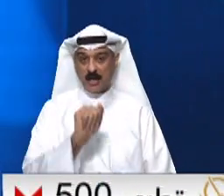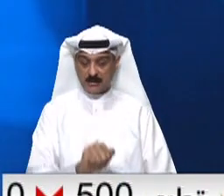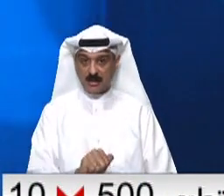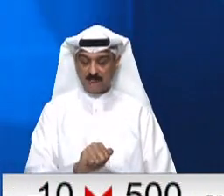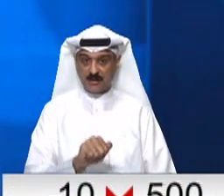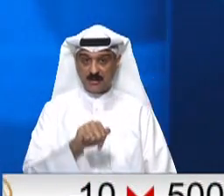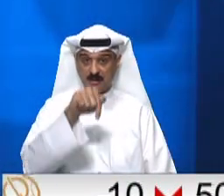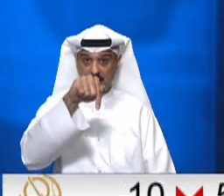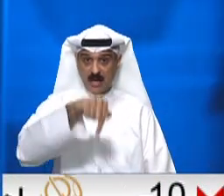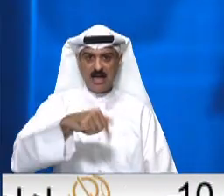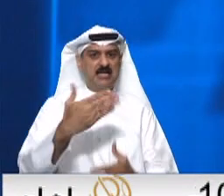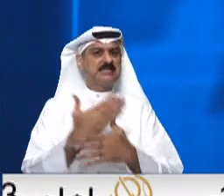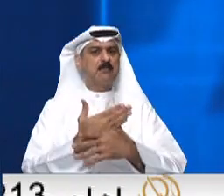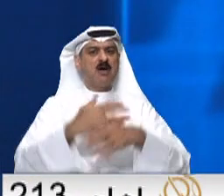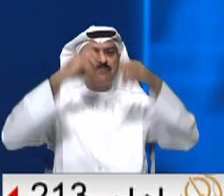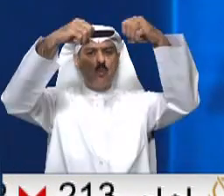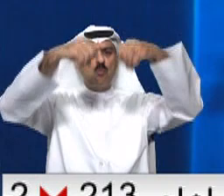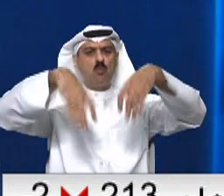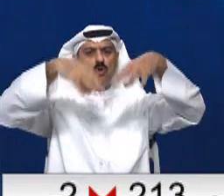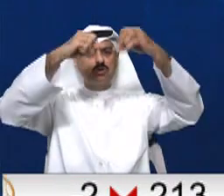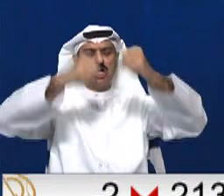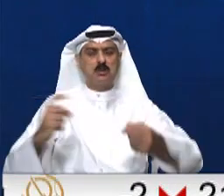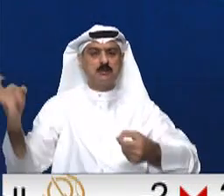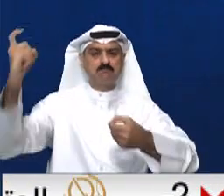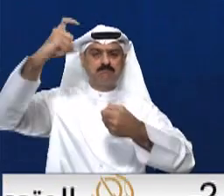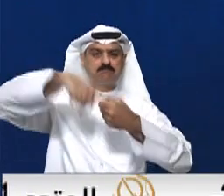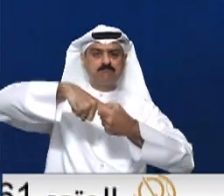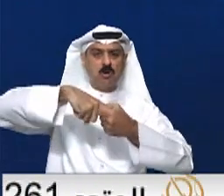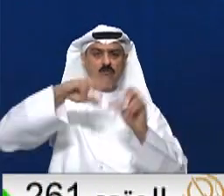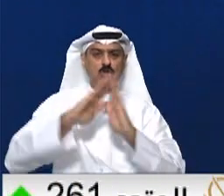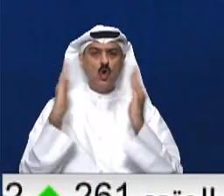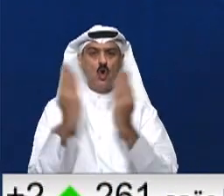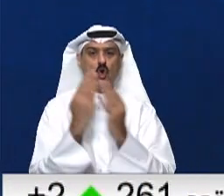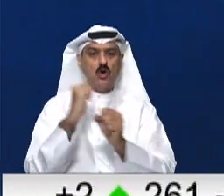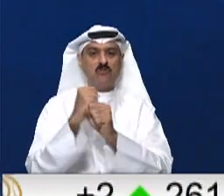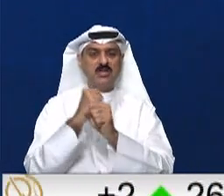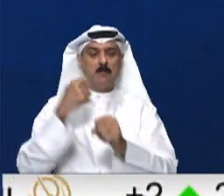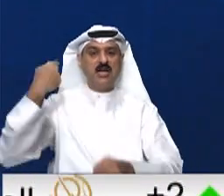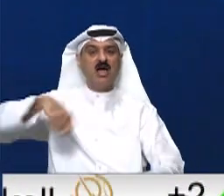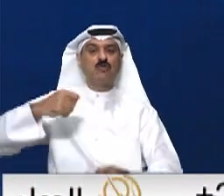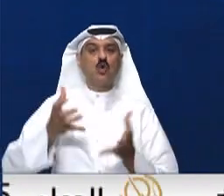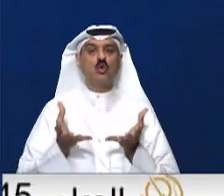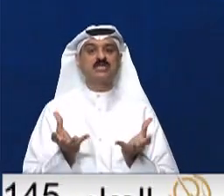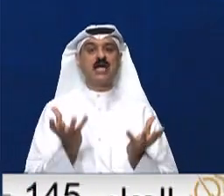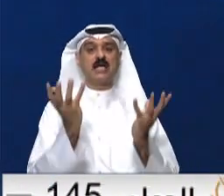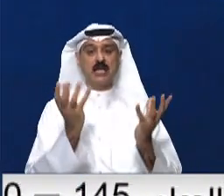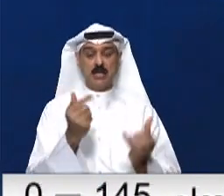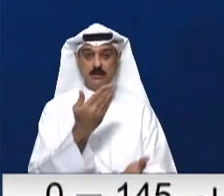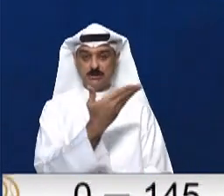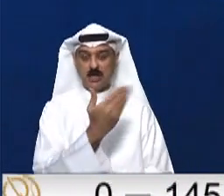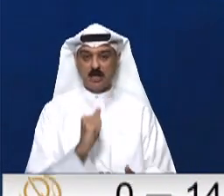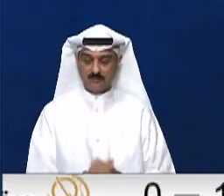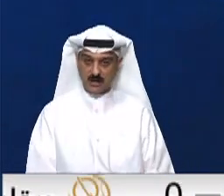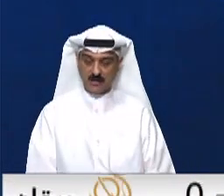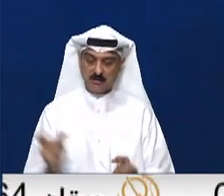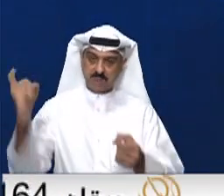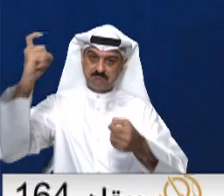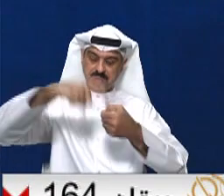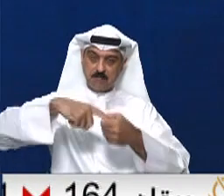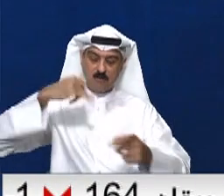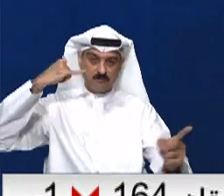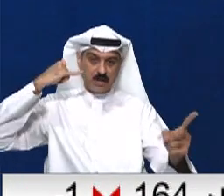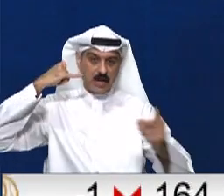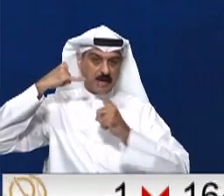التي تشهدها البلاد، ينضم إلينا من غرفة عمليات وزارة الأشغال بشويخ الزميل فهد تركي.